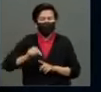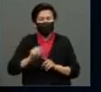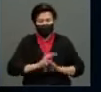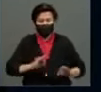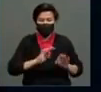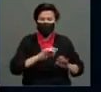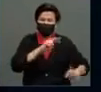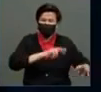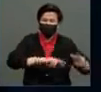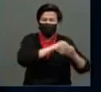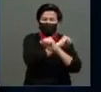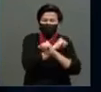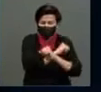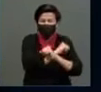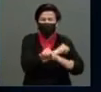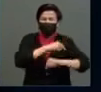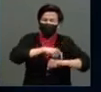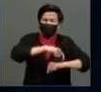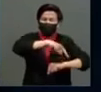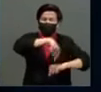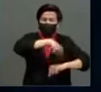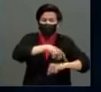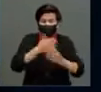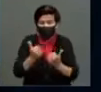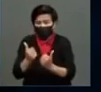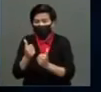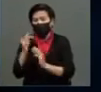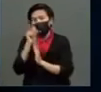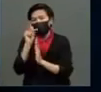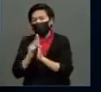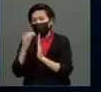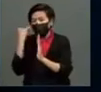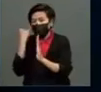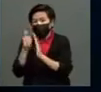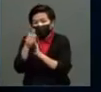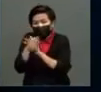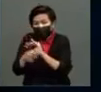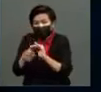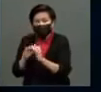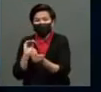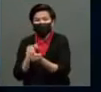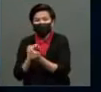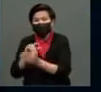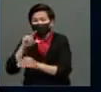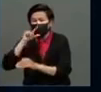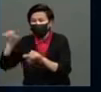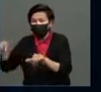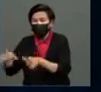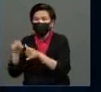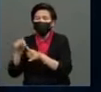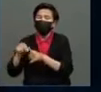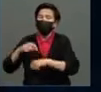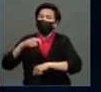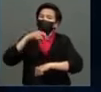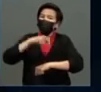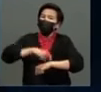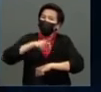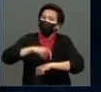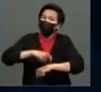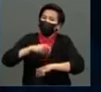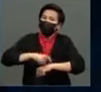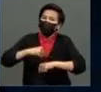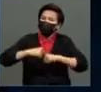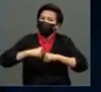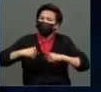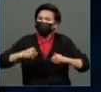เจอเรื่องของการลักลอบเล่นพนันแล้วเนี่ยทำให้มันขยายเวลาไปไกลเลยในต